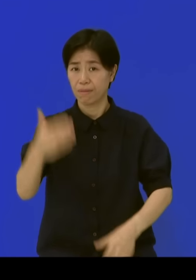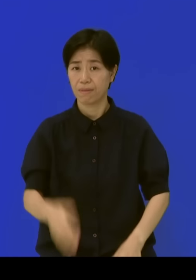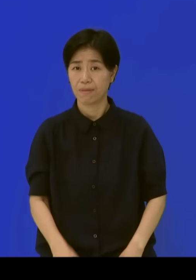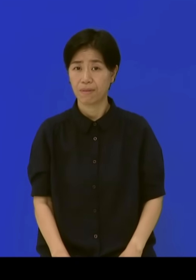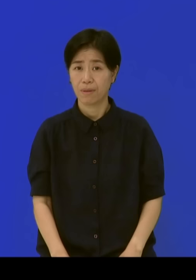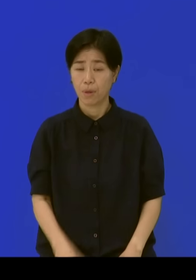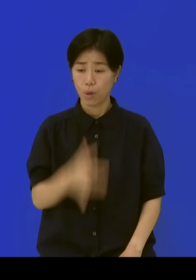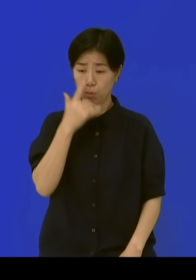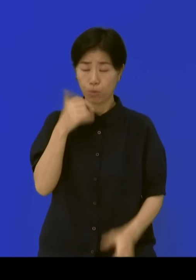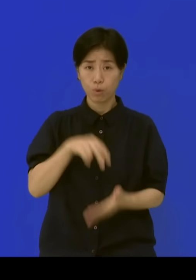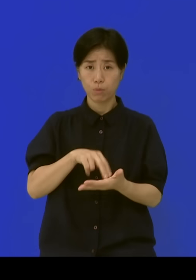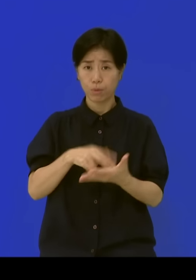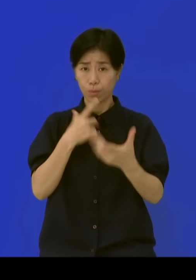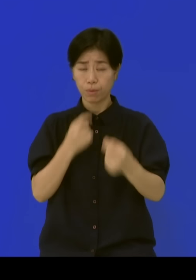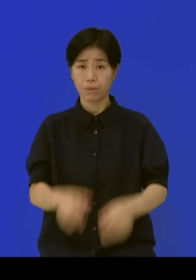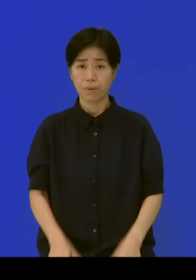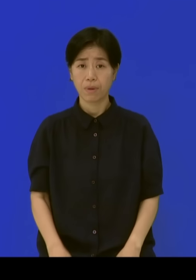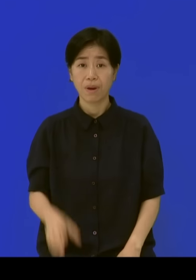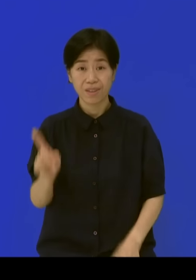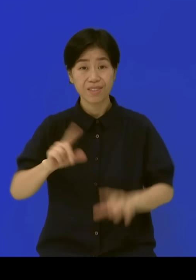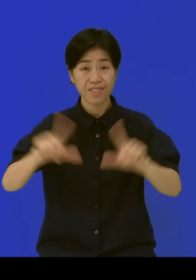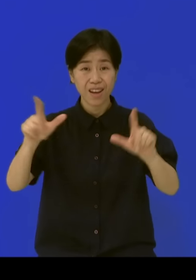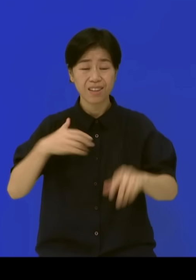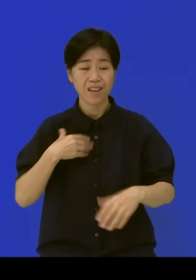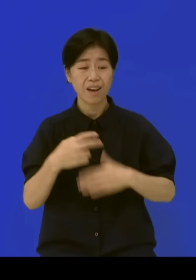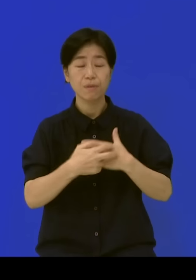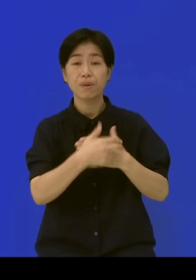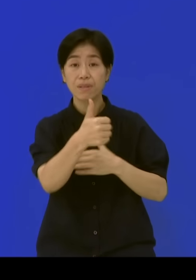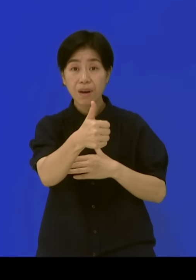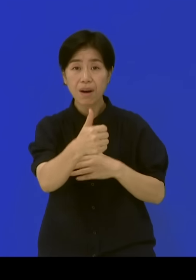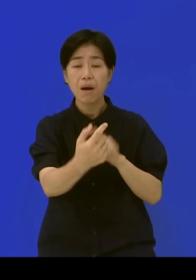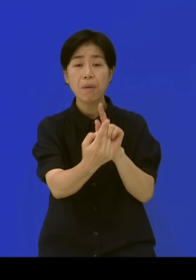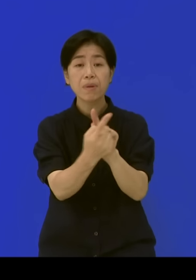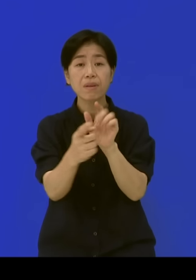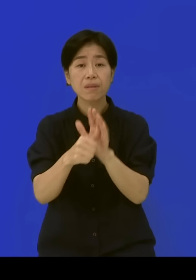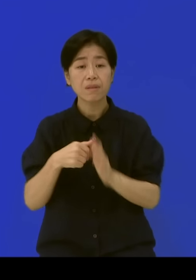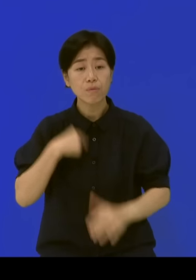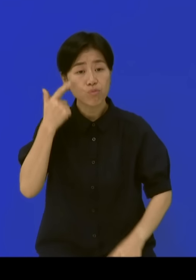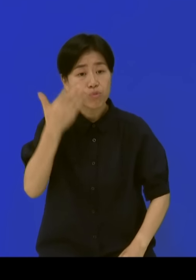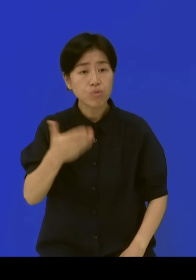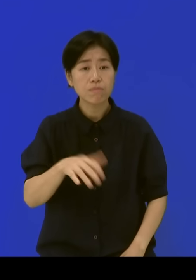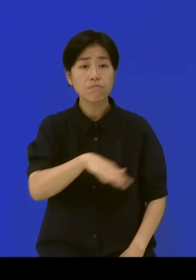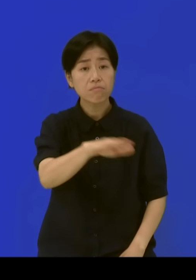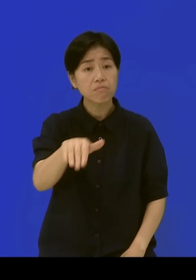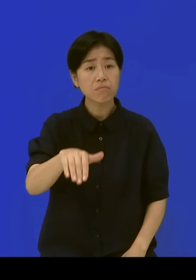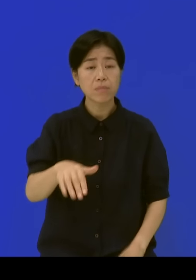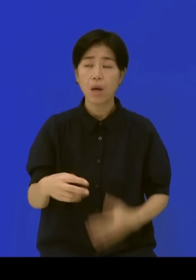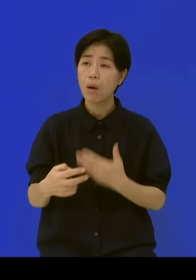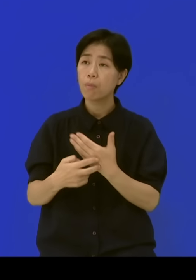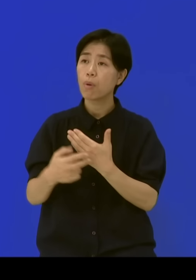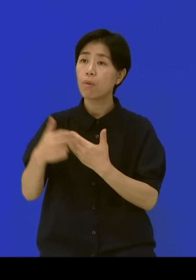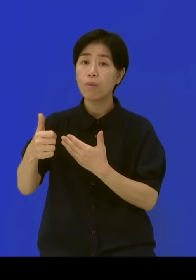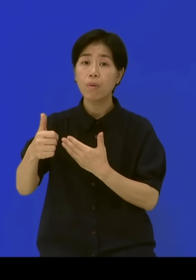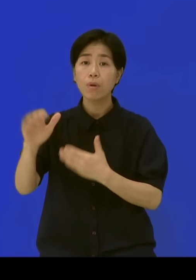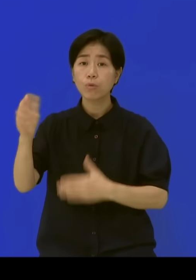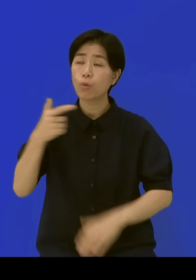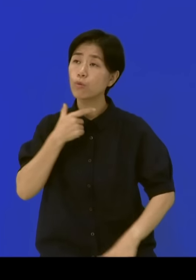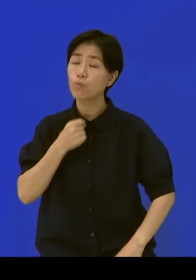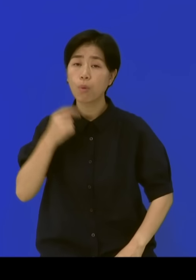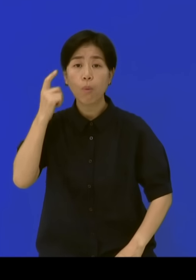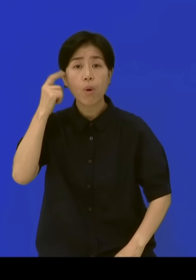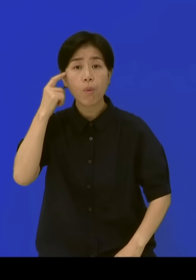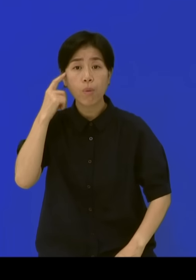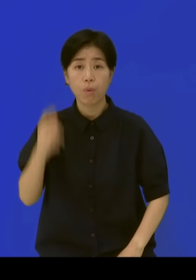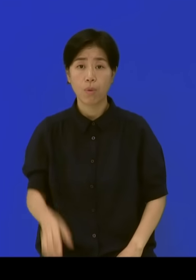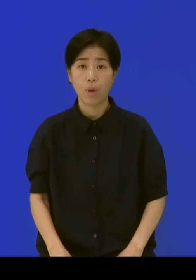원하고 있고. 그래서 제가 한번 여쭤봤거든요. 어떤 가까운 지인들한테 왜 이렇게 의대를 많이 가려고 하고, 또 하나 제 주변이지만